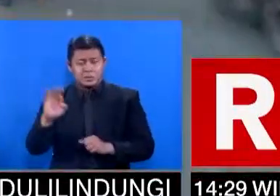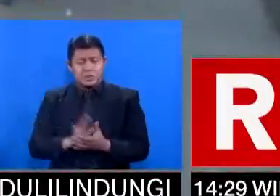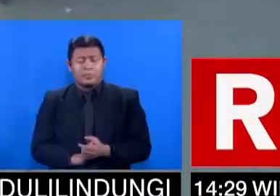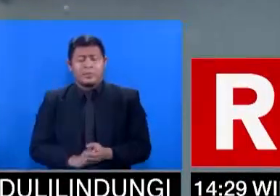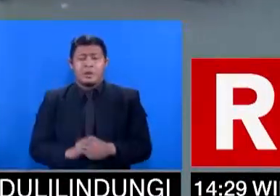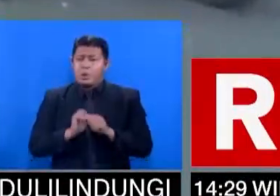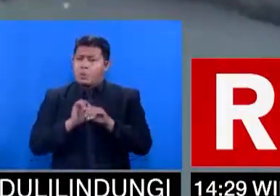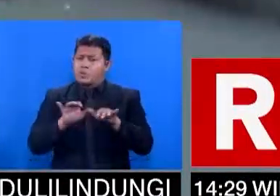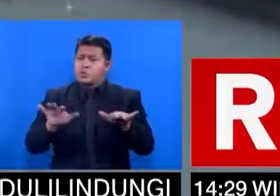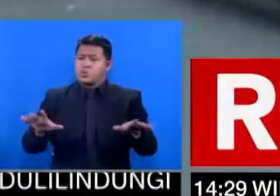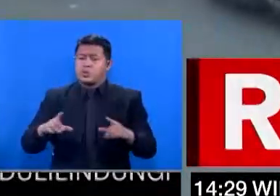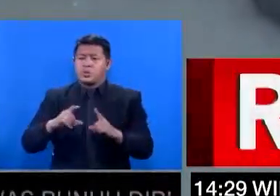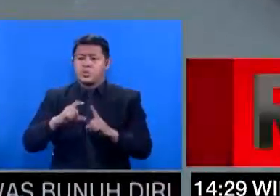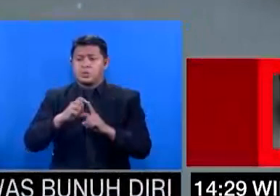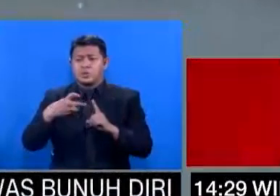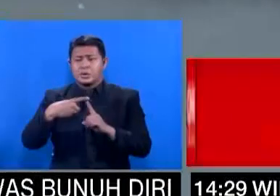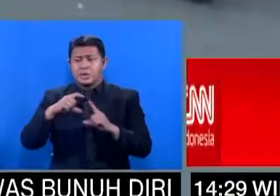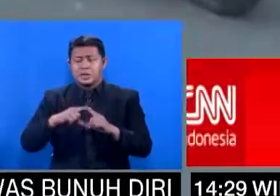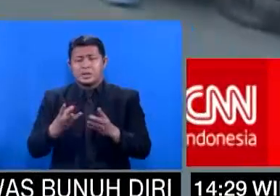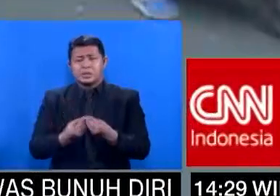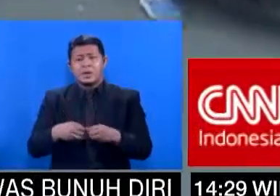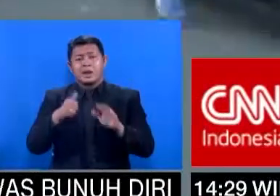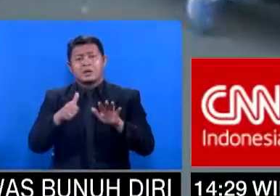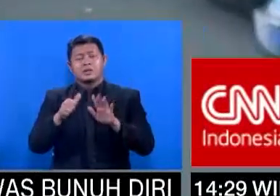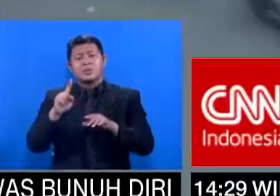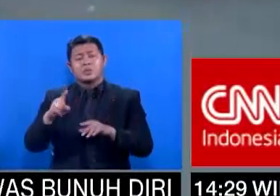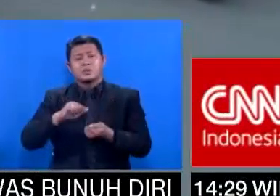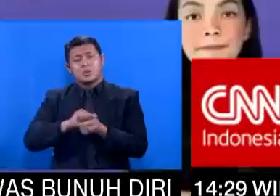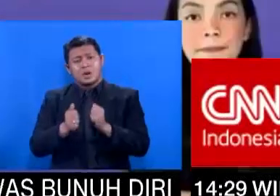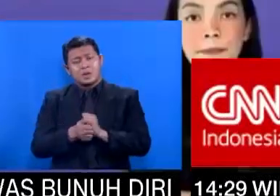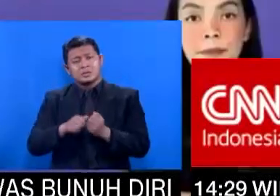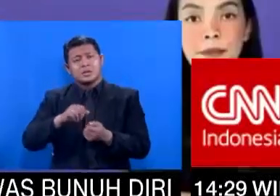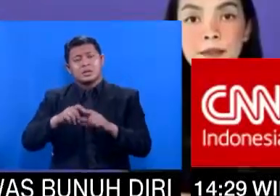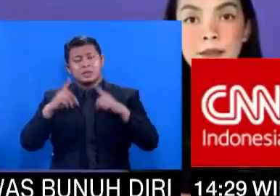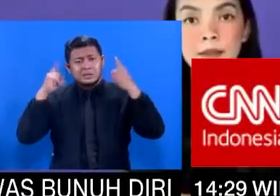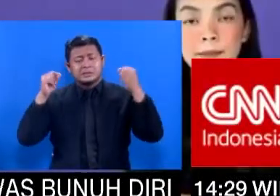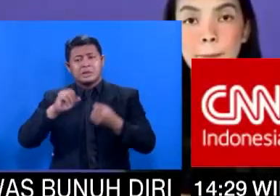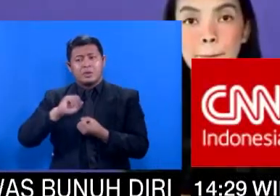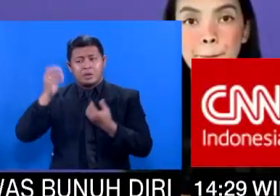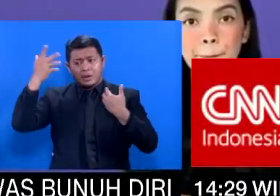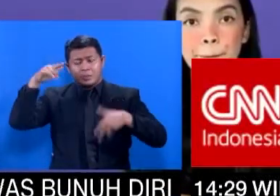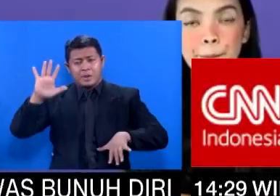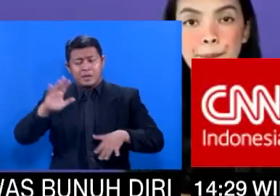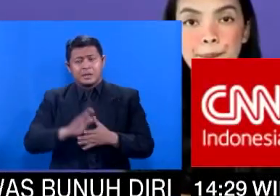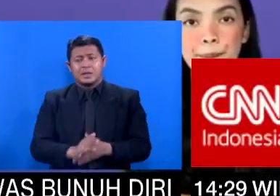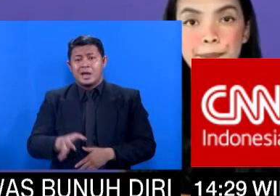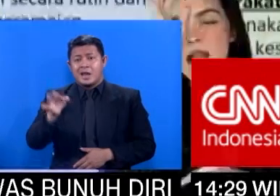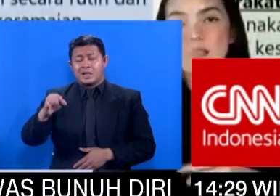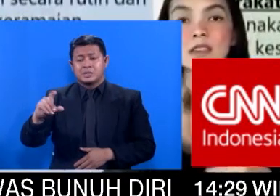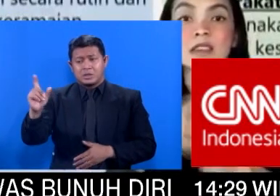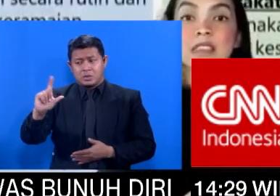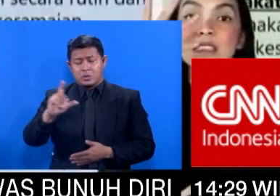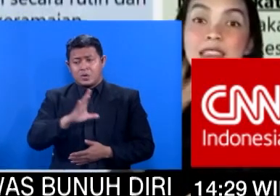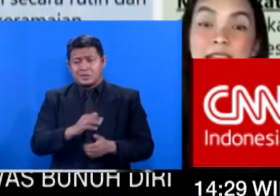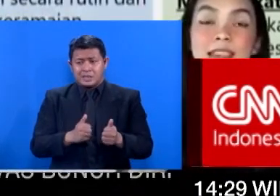Sedang penyebaran varian Delta telah tercatat sebanyak 661 kasus di wilayah Jawa dan Bali. Desa atau kelurahan yang